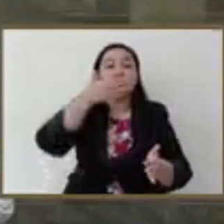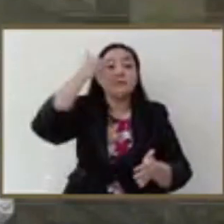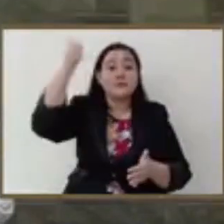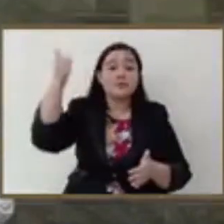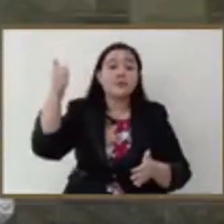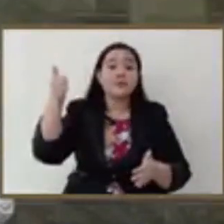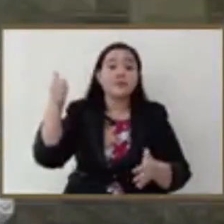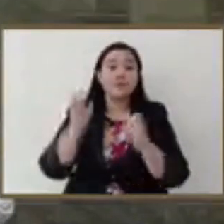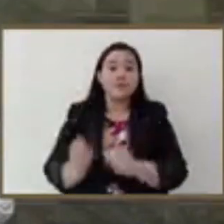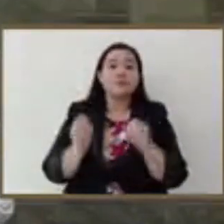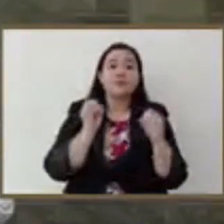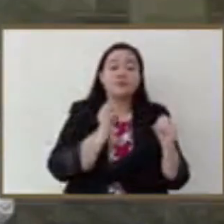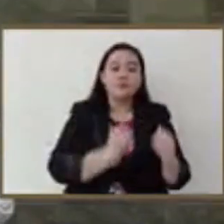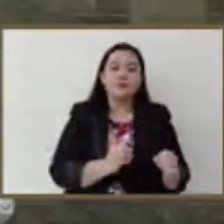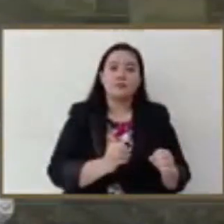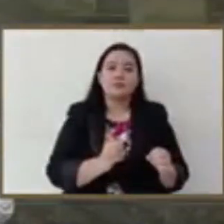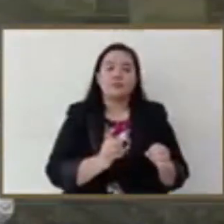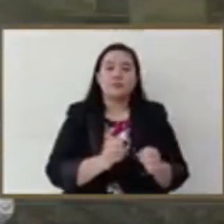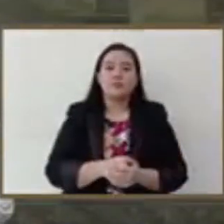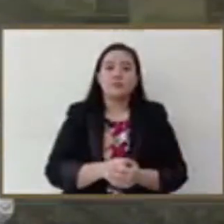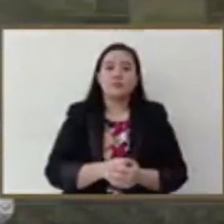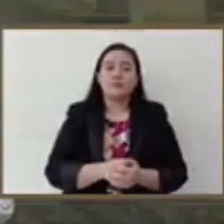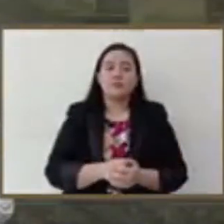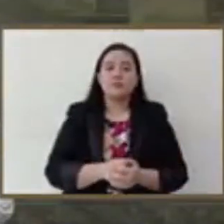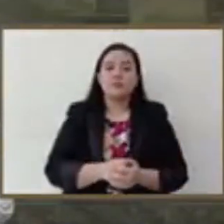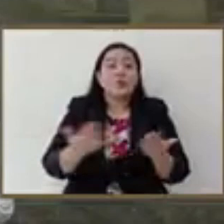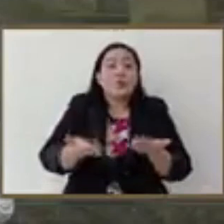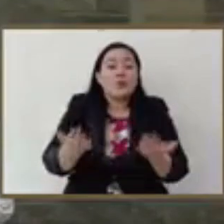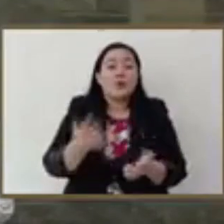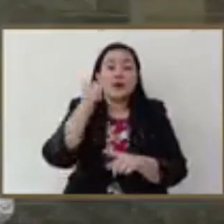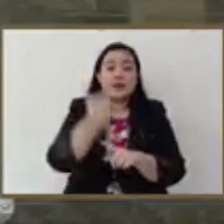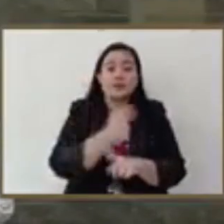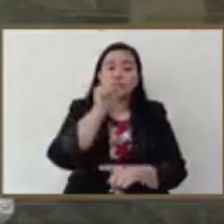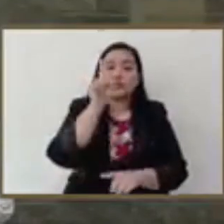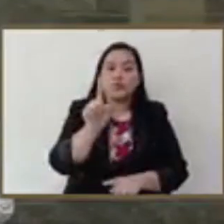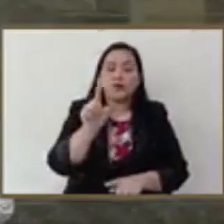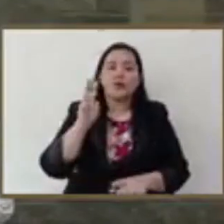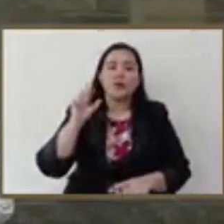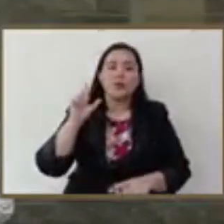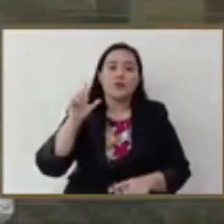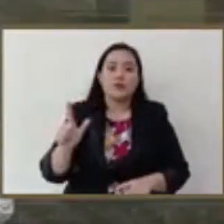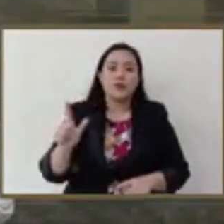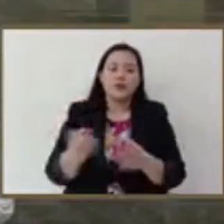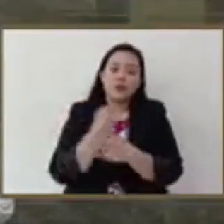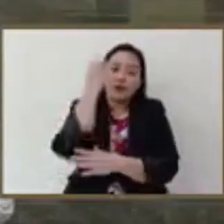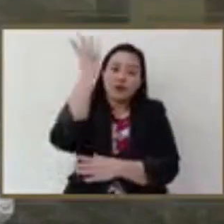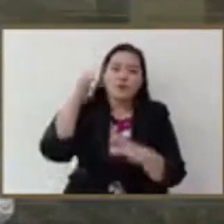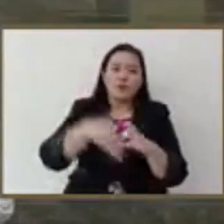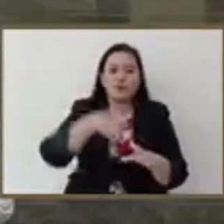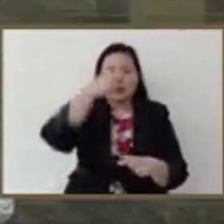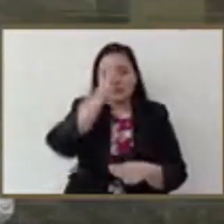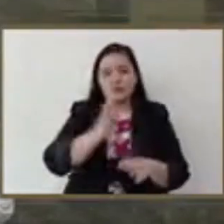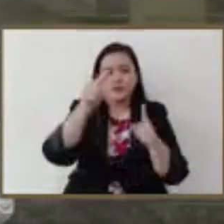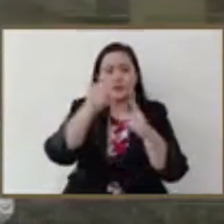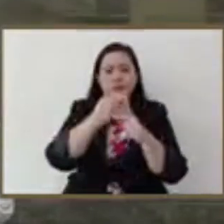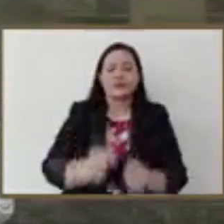people, kapatid, assembly, na kung saan ang bawat isa ay sasagana ng salita ng Diyos. You see, here's the Apostle Paul,